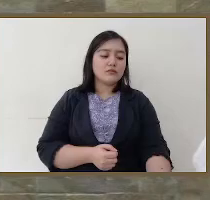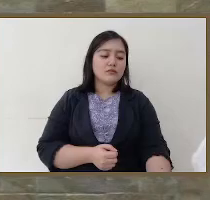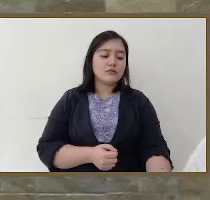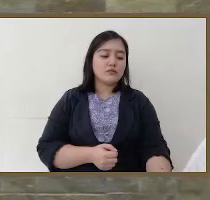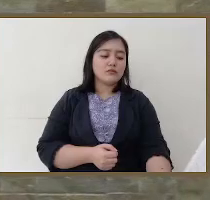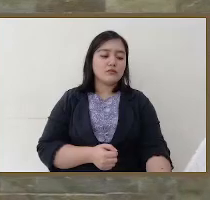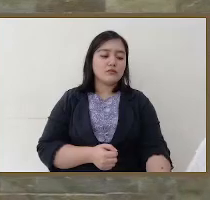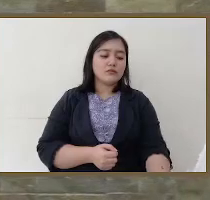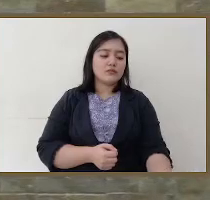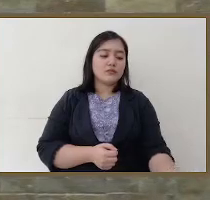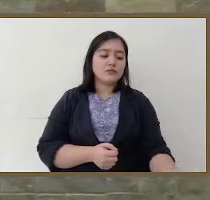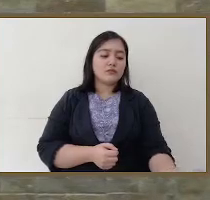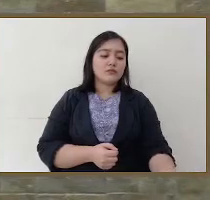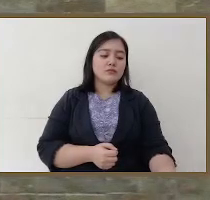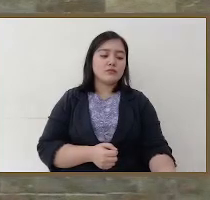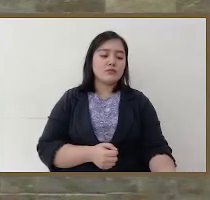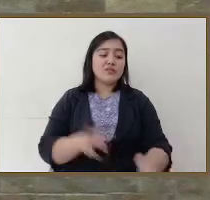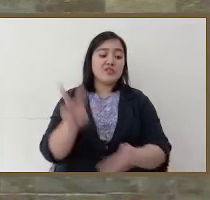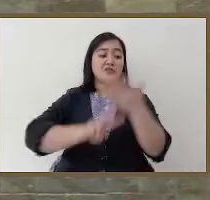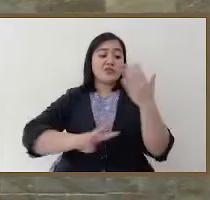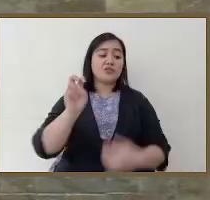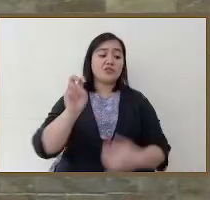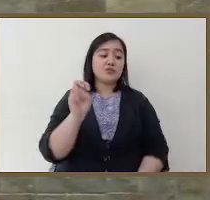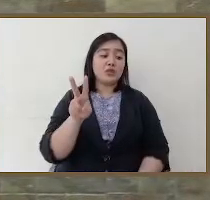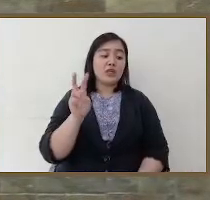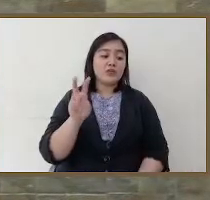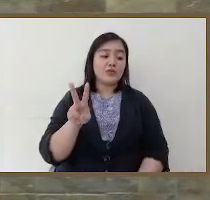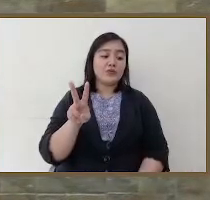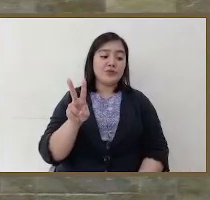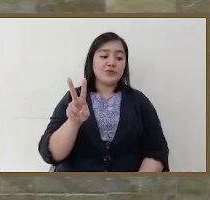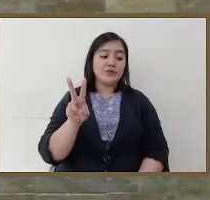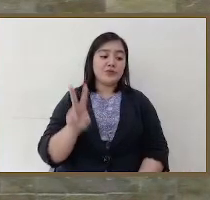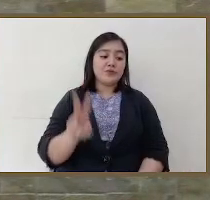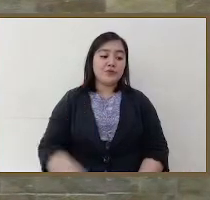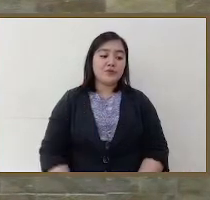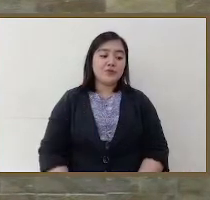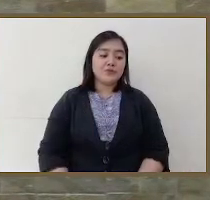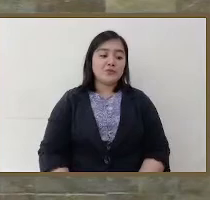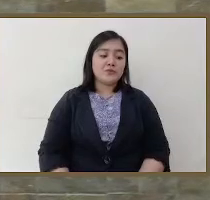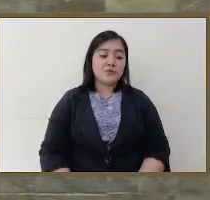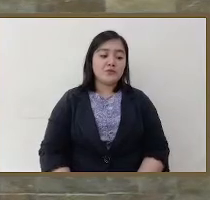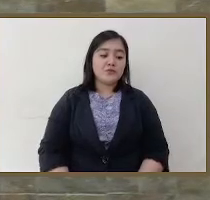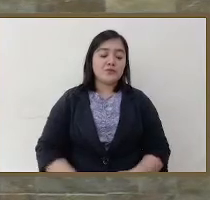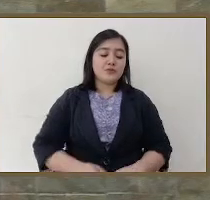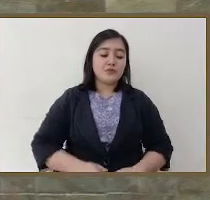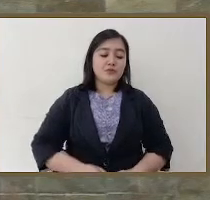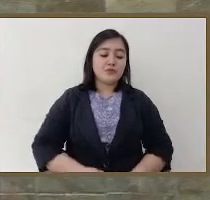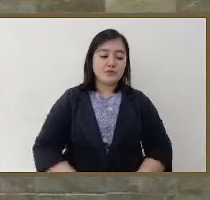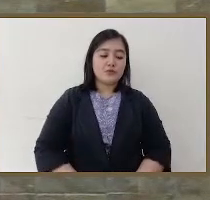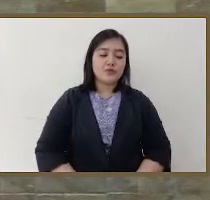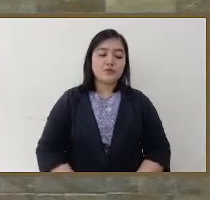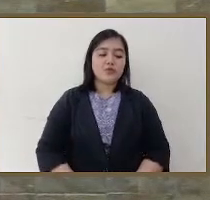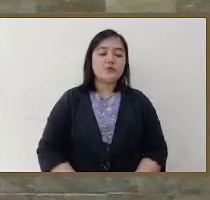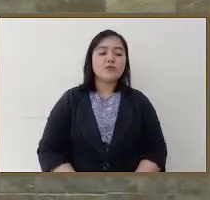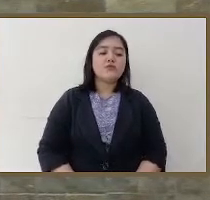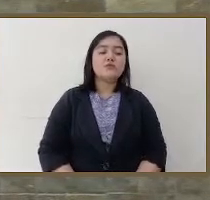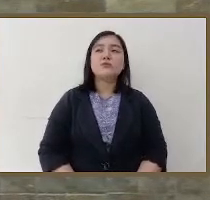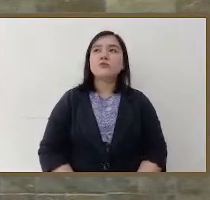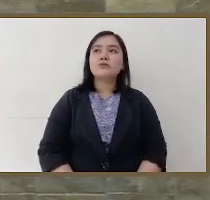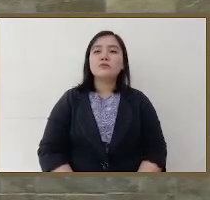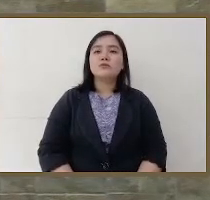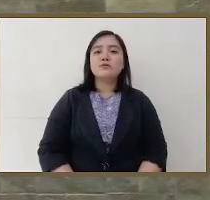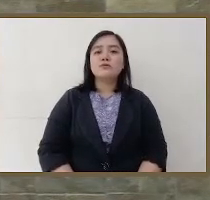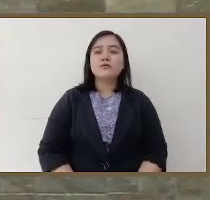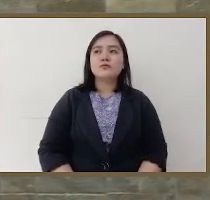sarili. What shall I render unto the Lord for all His benefits toward me? All right? Now,